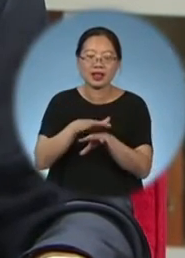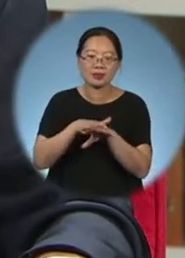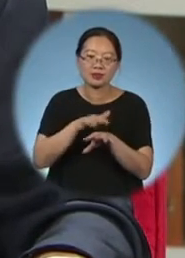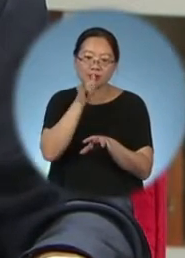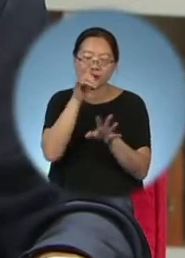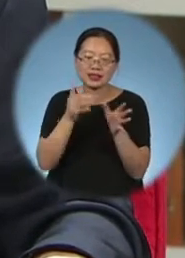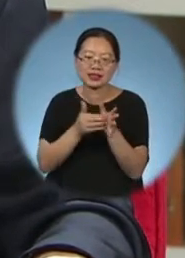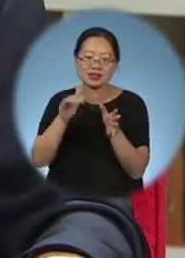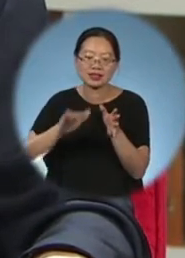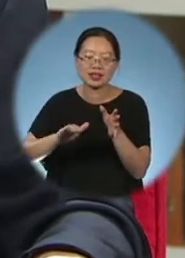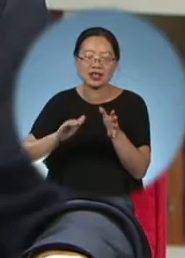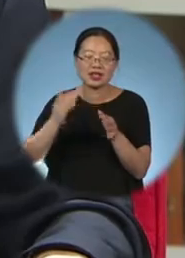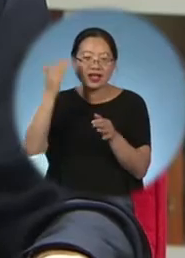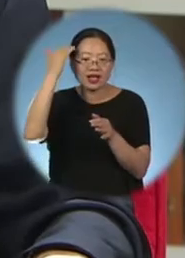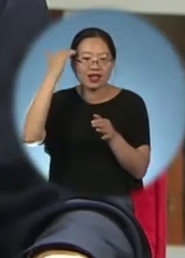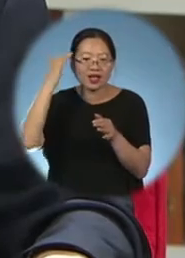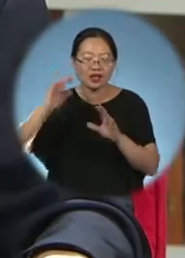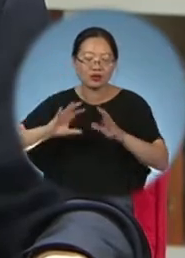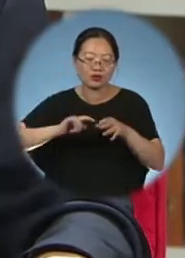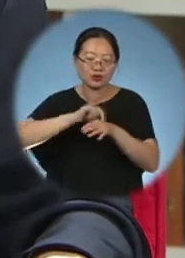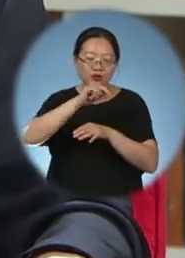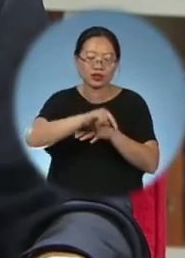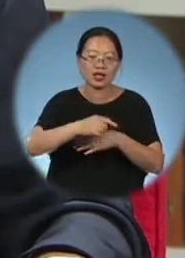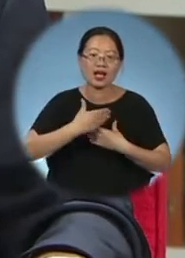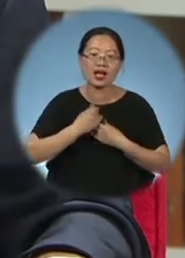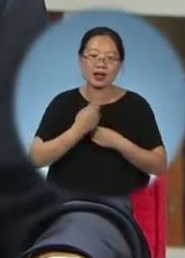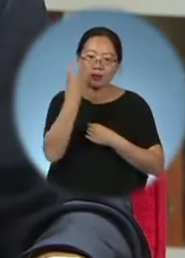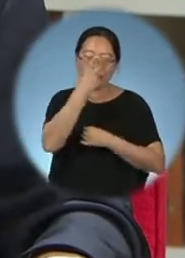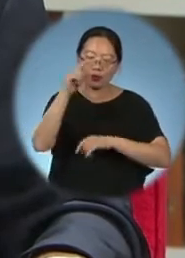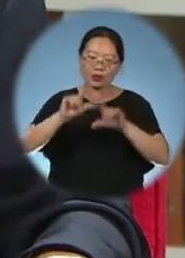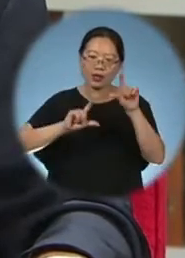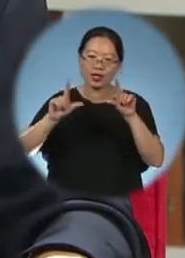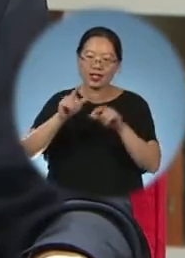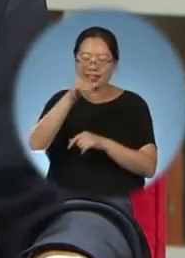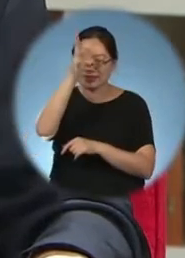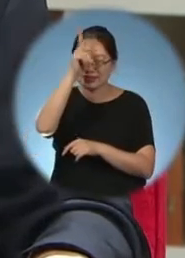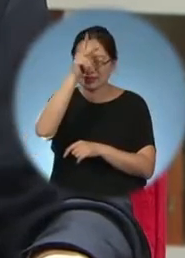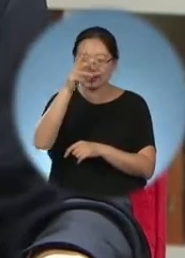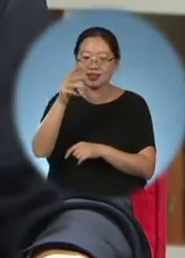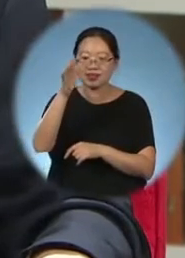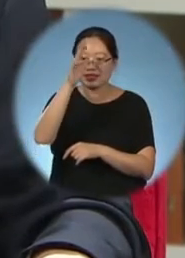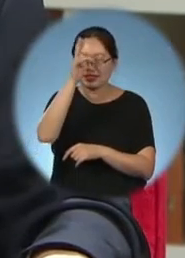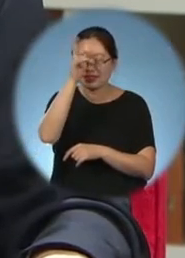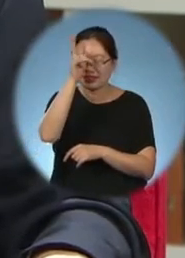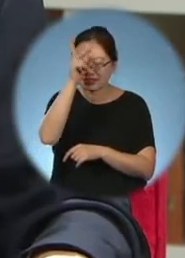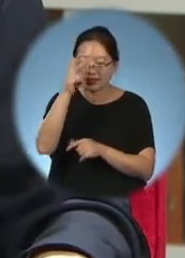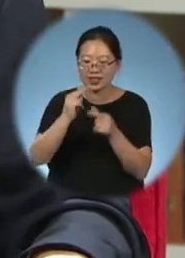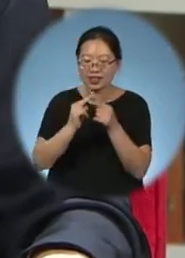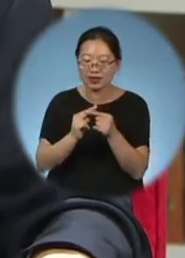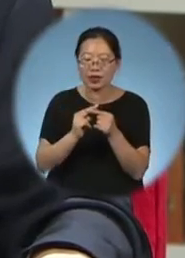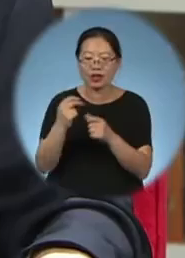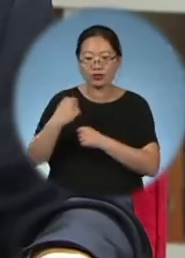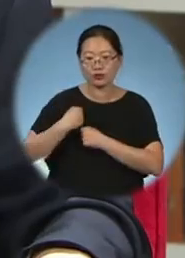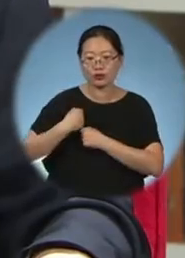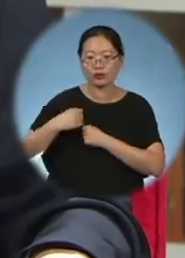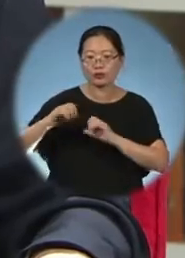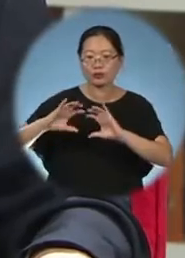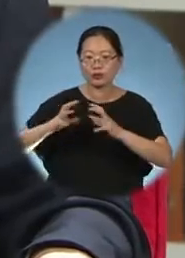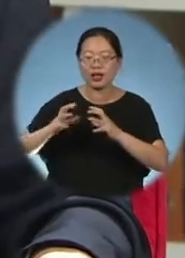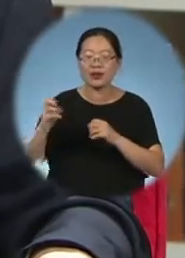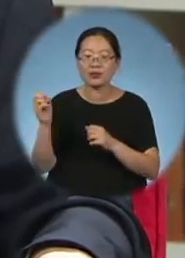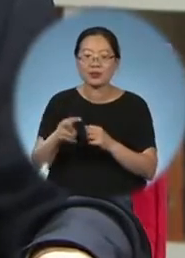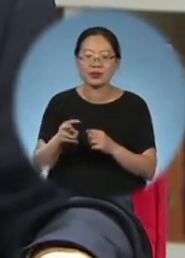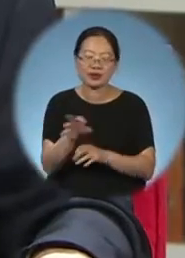그거는 국내외 안보 태세, 안보. 치안과 국방 이제 안보 태세, 그 다음에 경제적